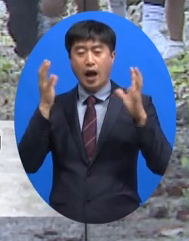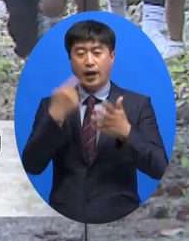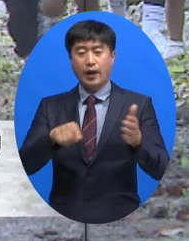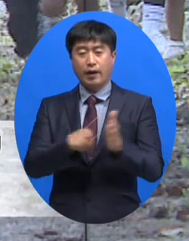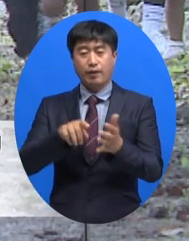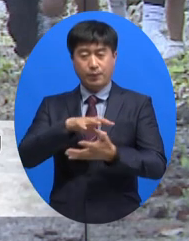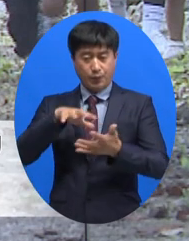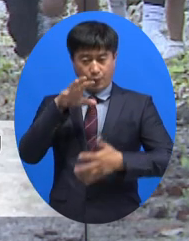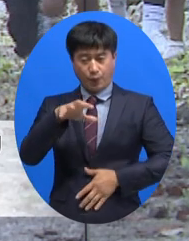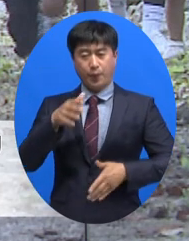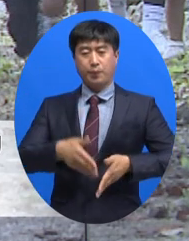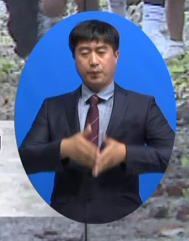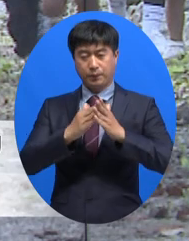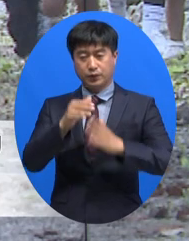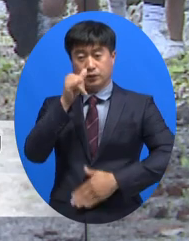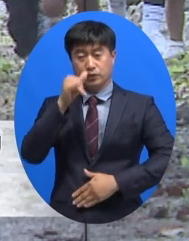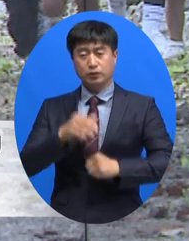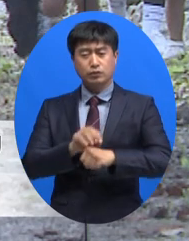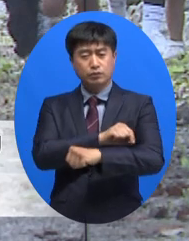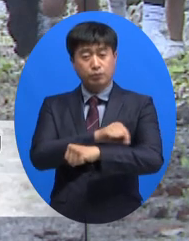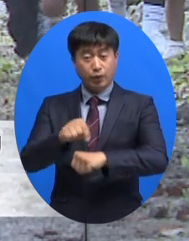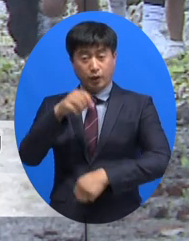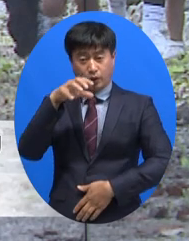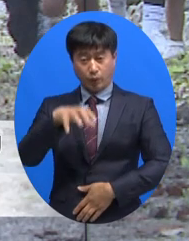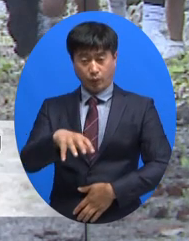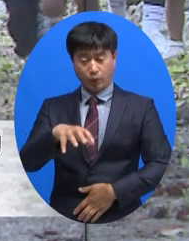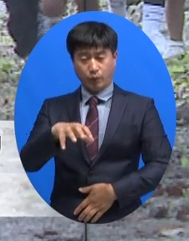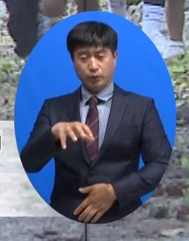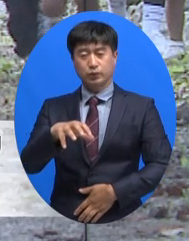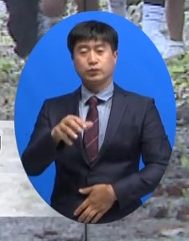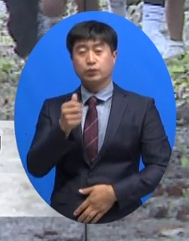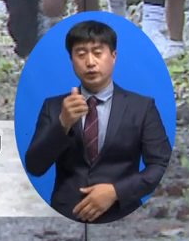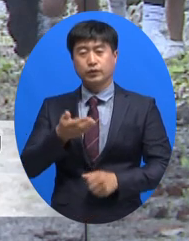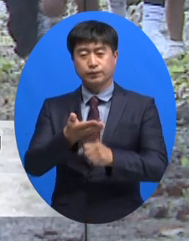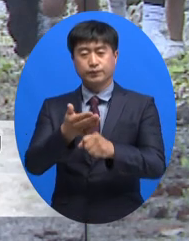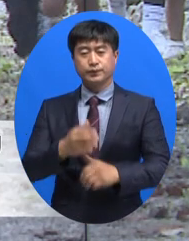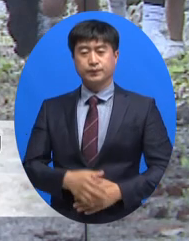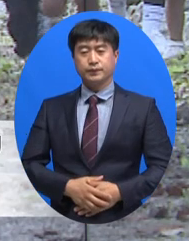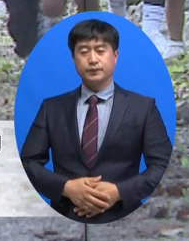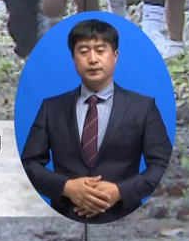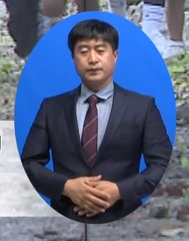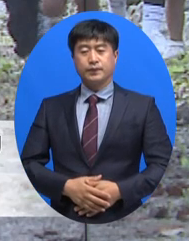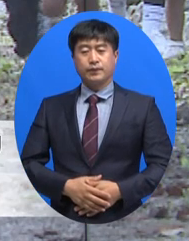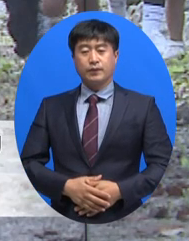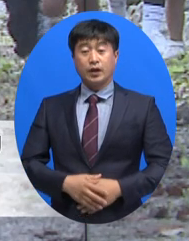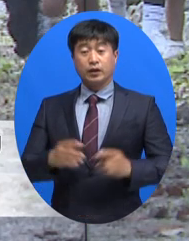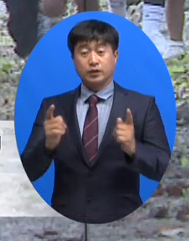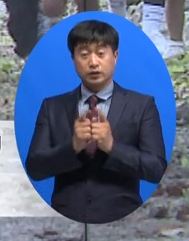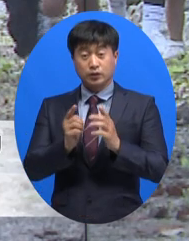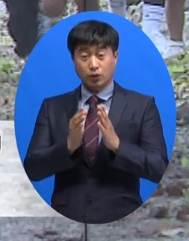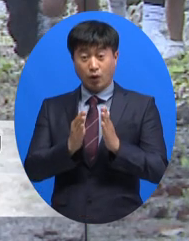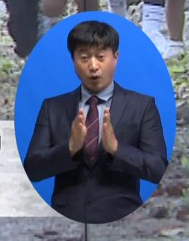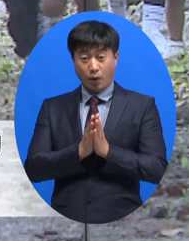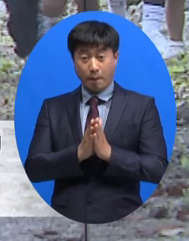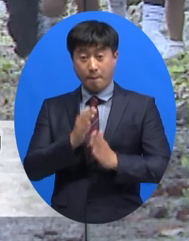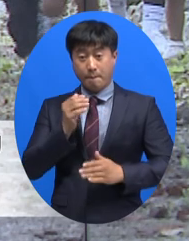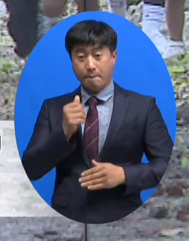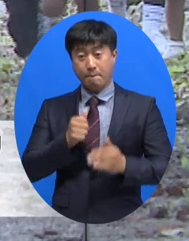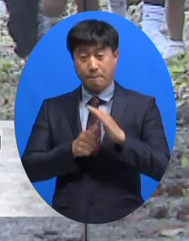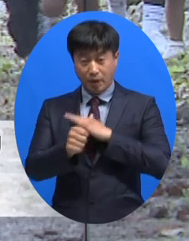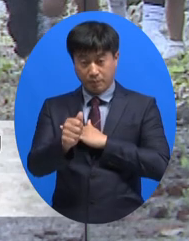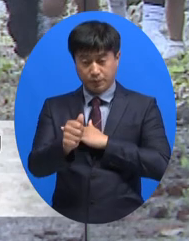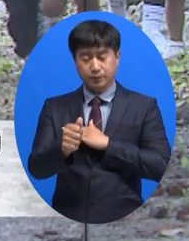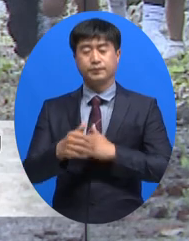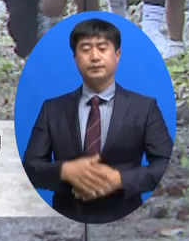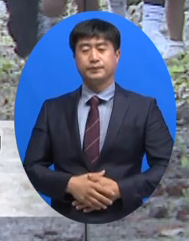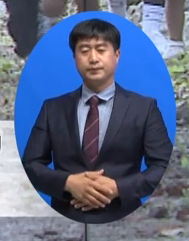위한 놀이터를 만든 곳이 있습니다. 이 특별한 공간으로 경기 GTV가 안내합니다. 직접 가봤습니다. 화면으로